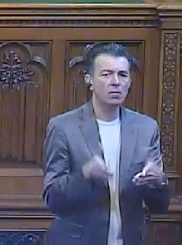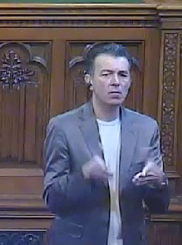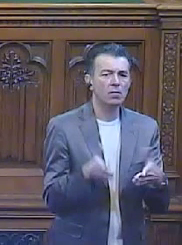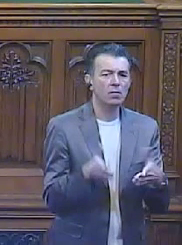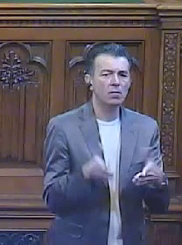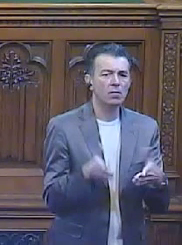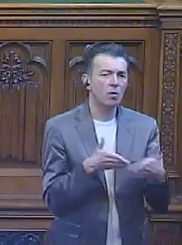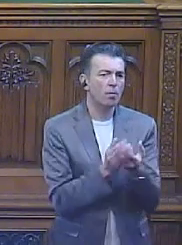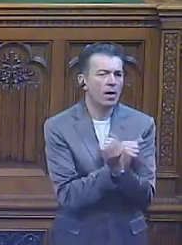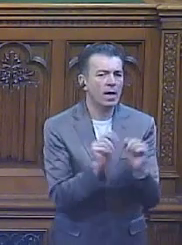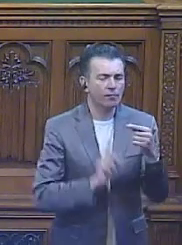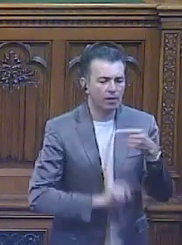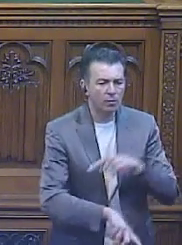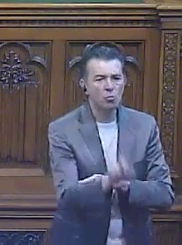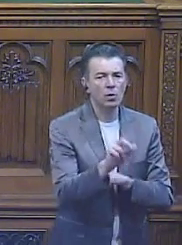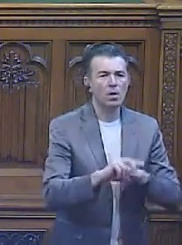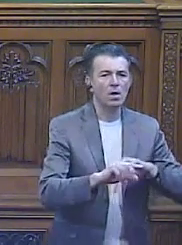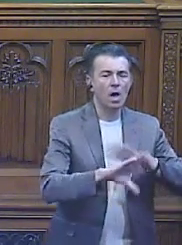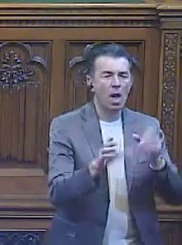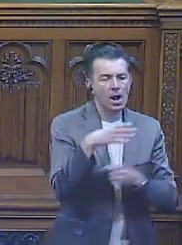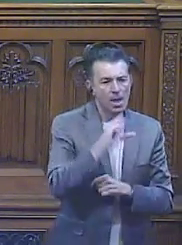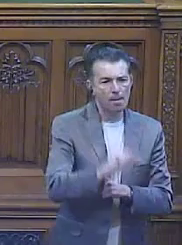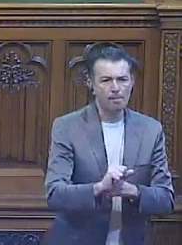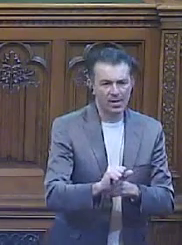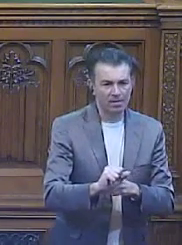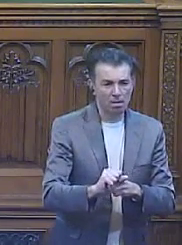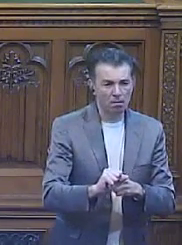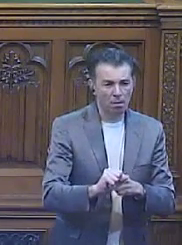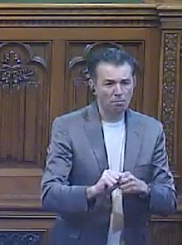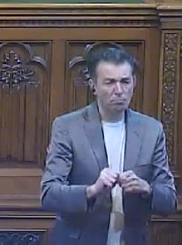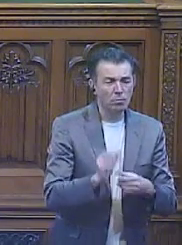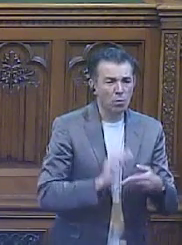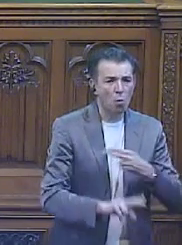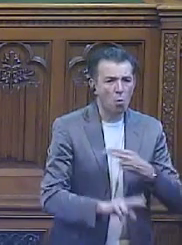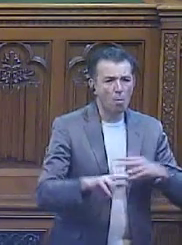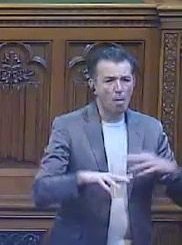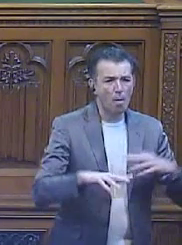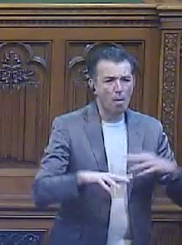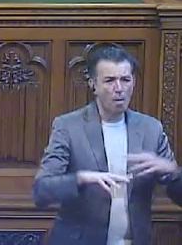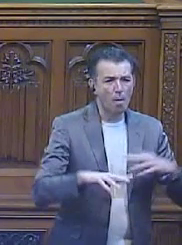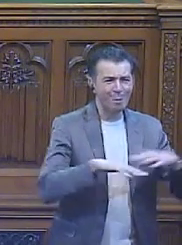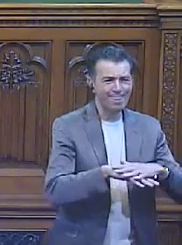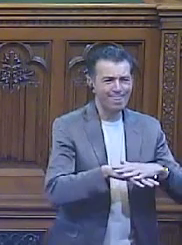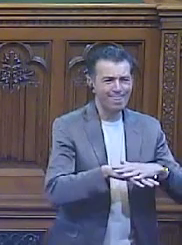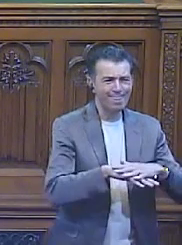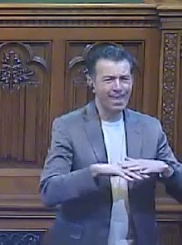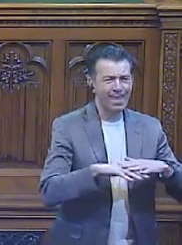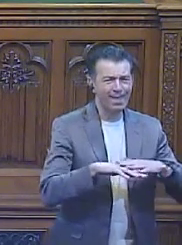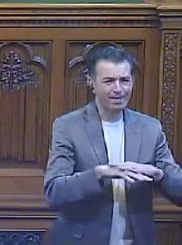barrierefrei zugänglich, alle Bezirke an das U-Bahn-Netz angeschlossen und die